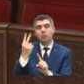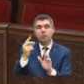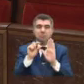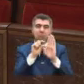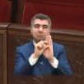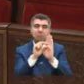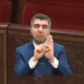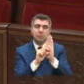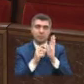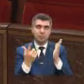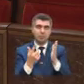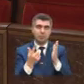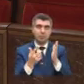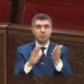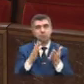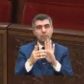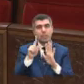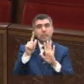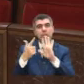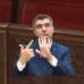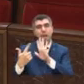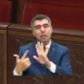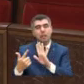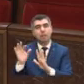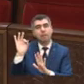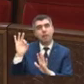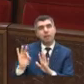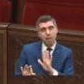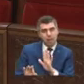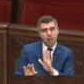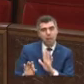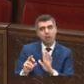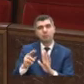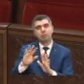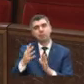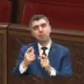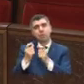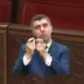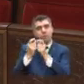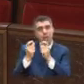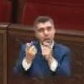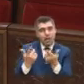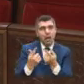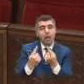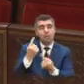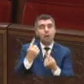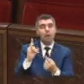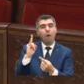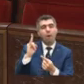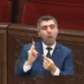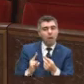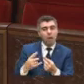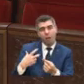15%، قلت 17% اللي كيدخلوا في الأشطر الأخرى، طبعا فيها جزء من الصناعيين وبعض الأنشطة الاقتصادية، وفيها ناس اللي